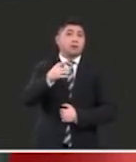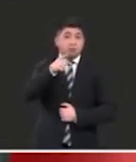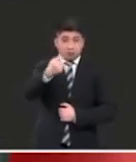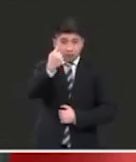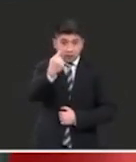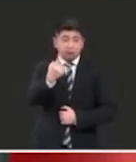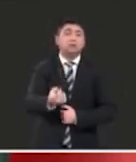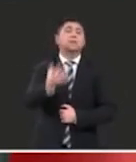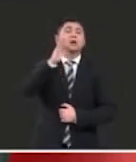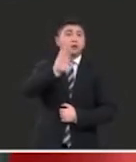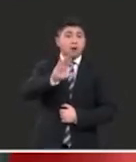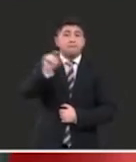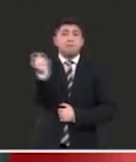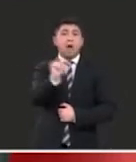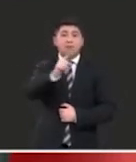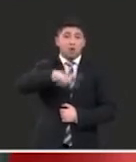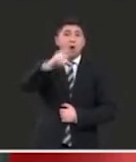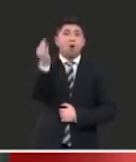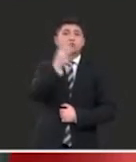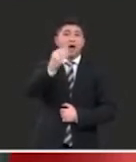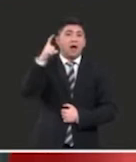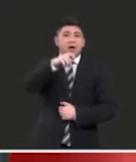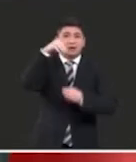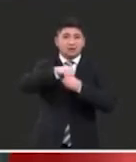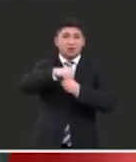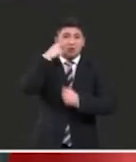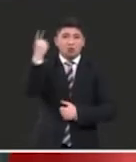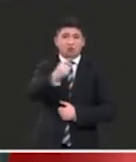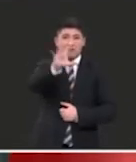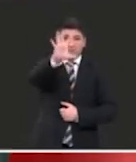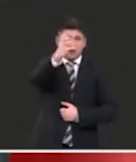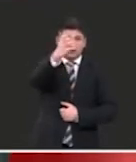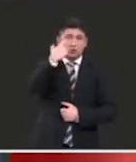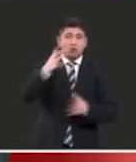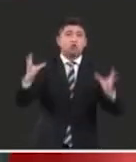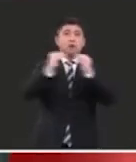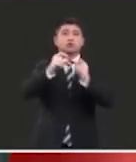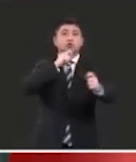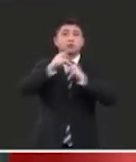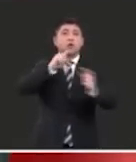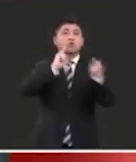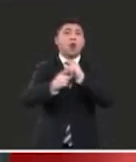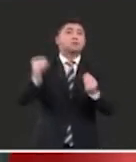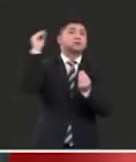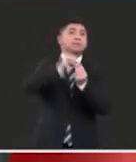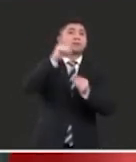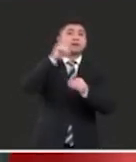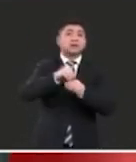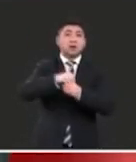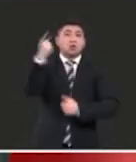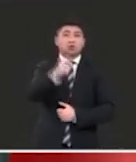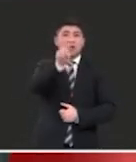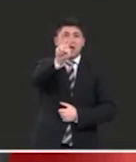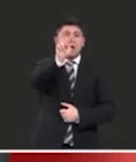kalmadık. Memurlarımızın Ocak ayındaki %5'lik toplu sözleşme dönem zammını